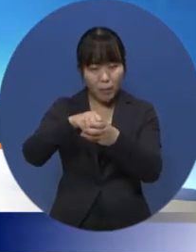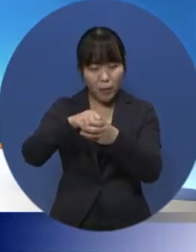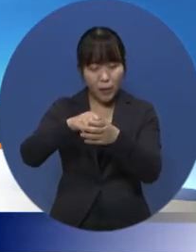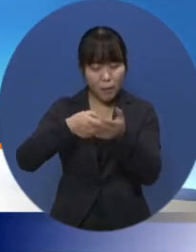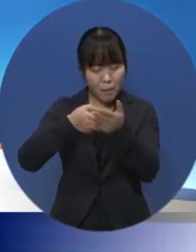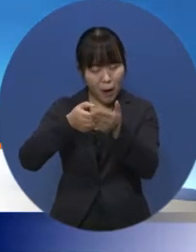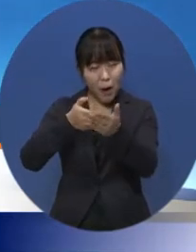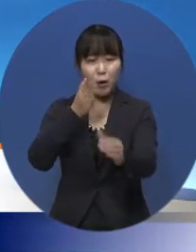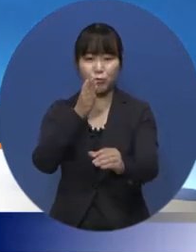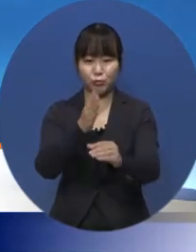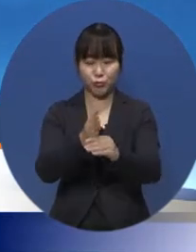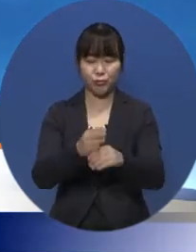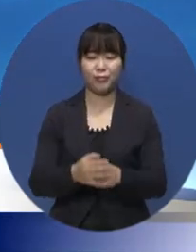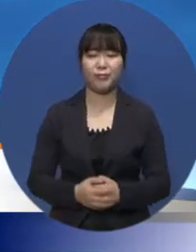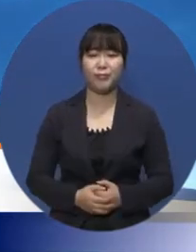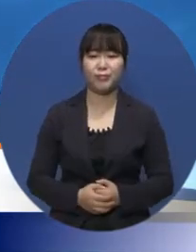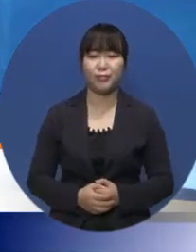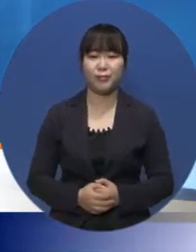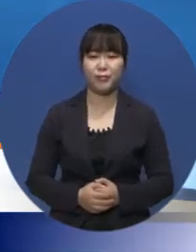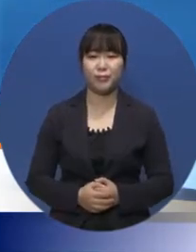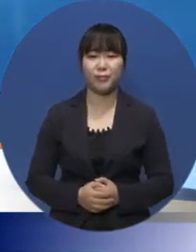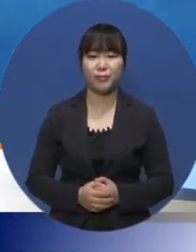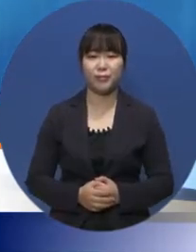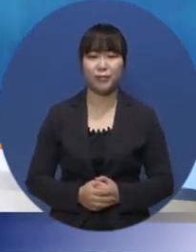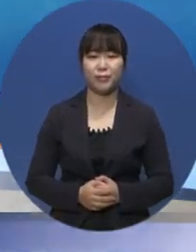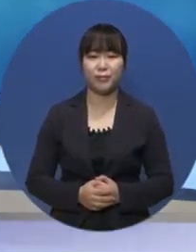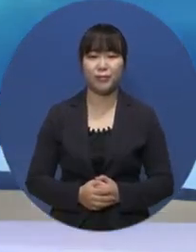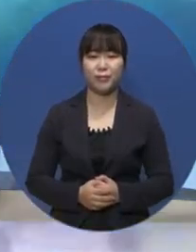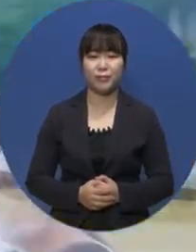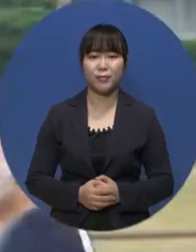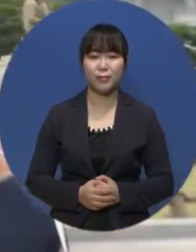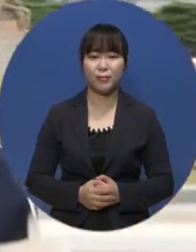나섰는데요. 자세한 내용 서정용 기자가 보도합니다.